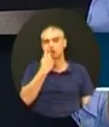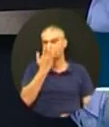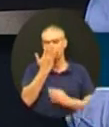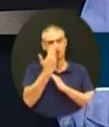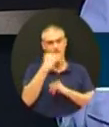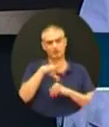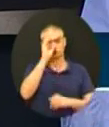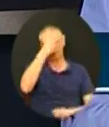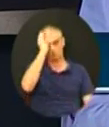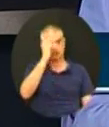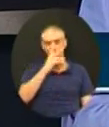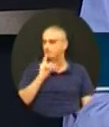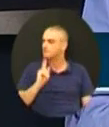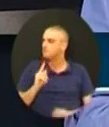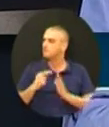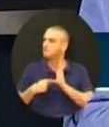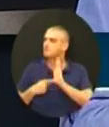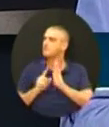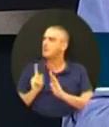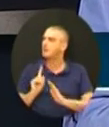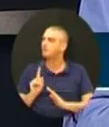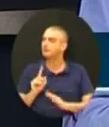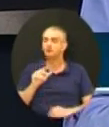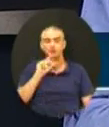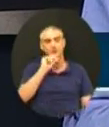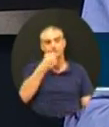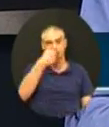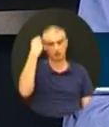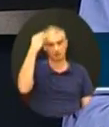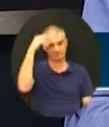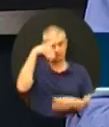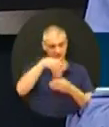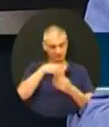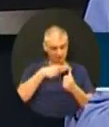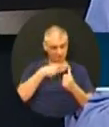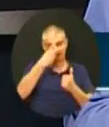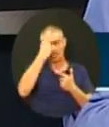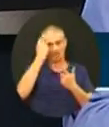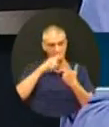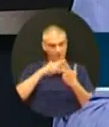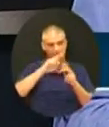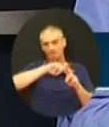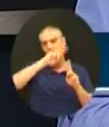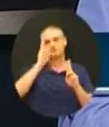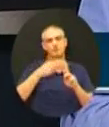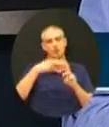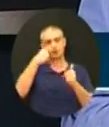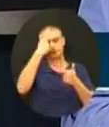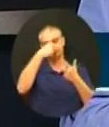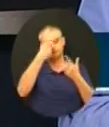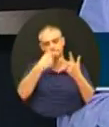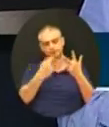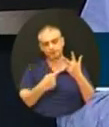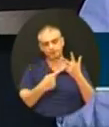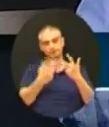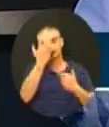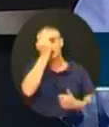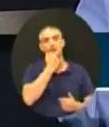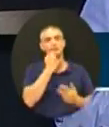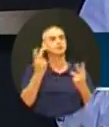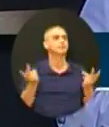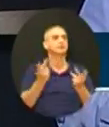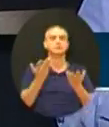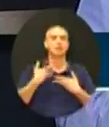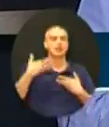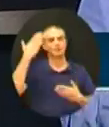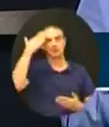בכלל נבחר. מקהל היעד. קהל היעד הוא קודם כל הפלסטיני, הערבי והבינלאומי בסדר הזה. חמאס מחפשת